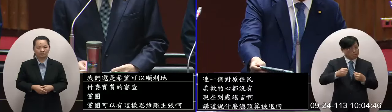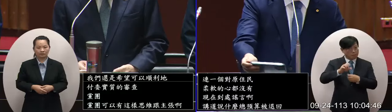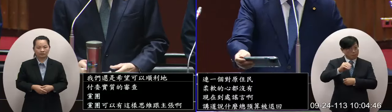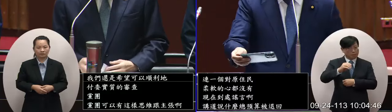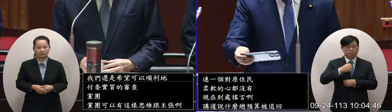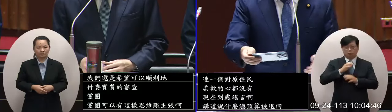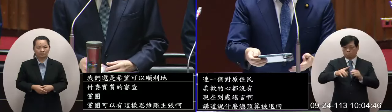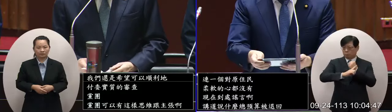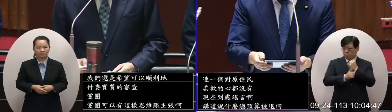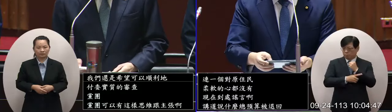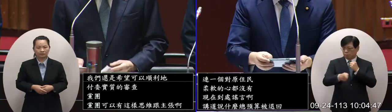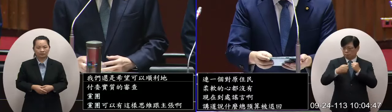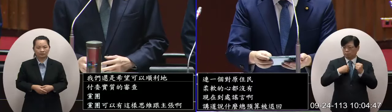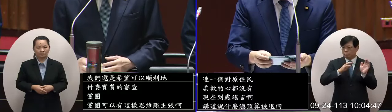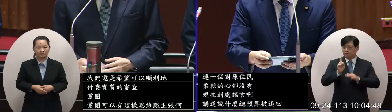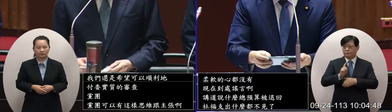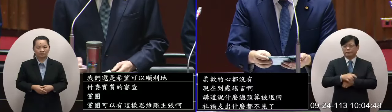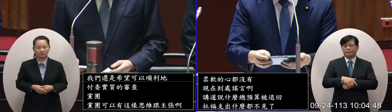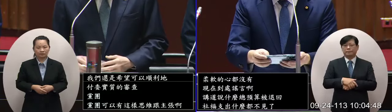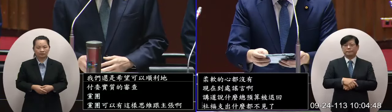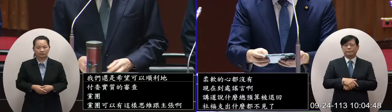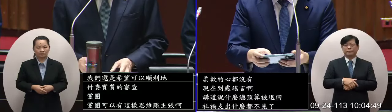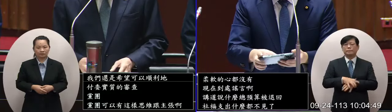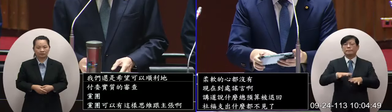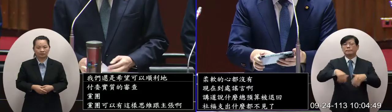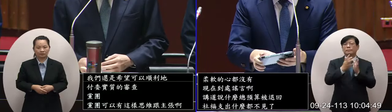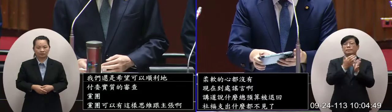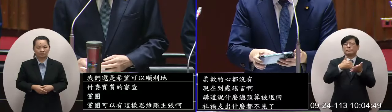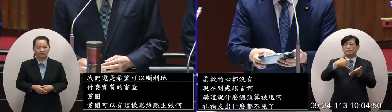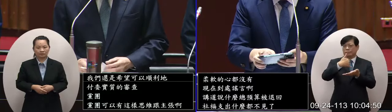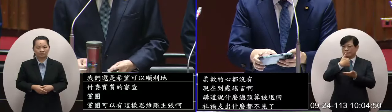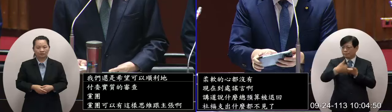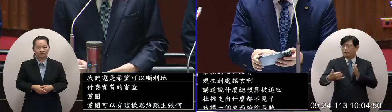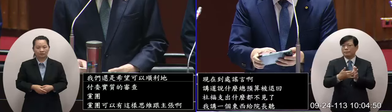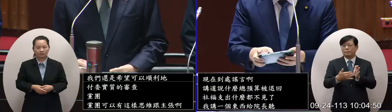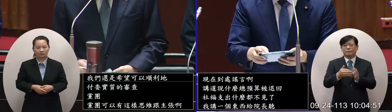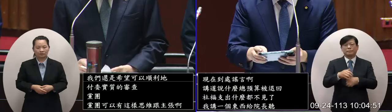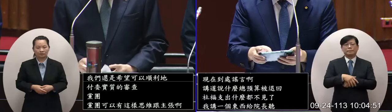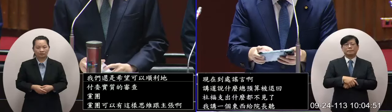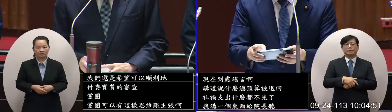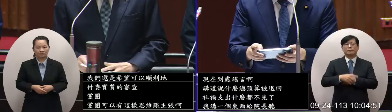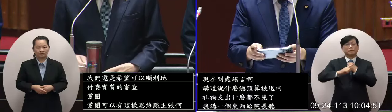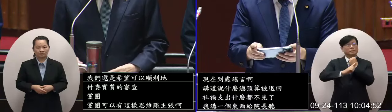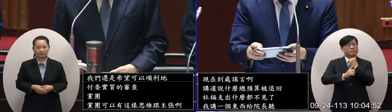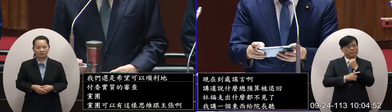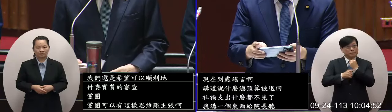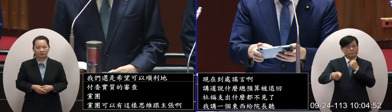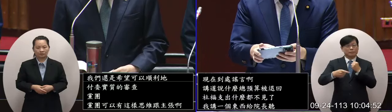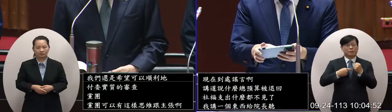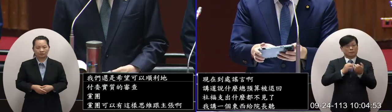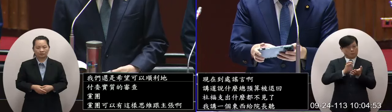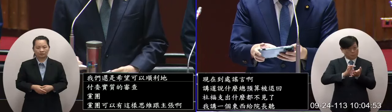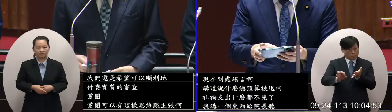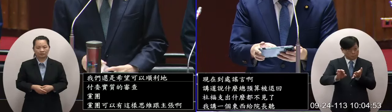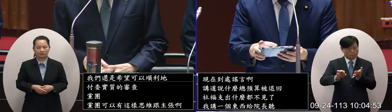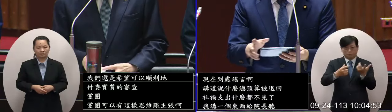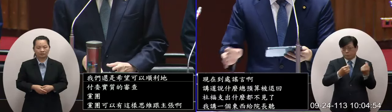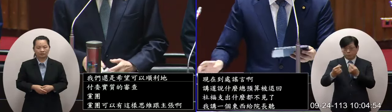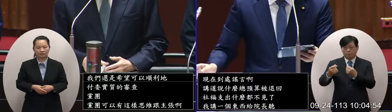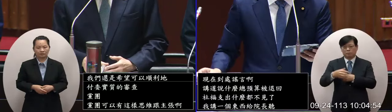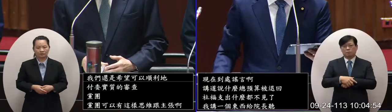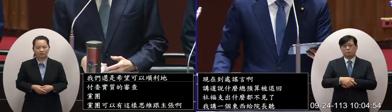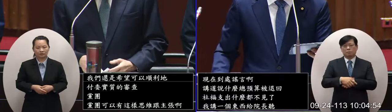是我们现在法律规则的状况啊。即便总预算被退回哈，法律性的所谓的支出哈，